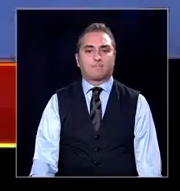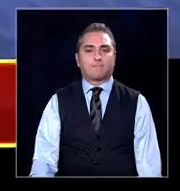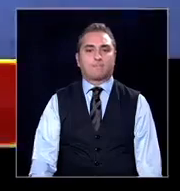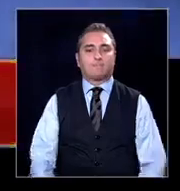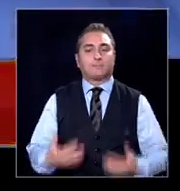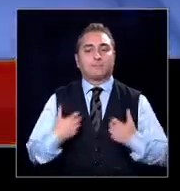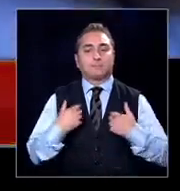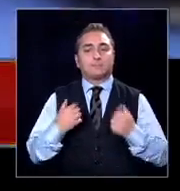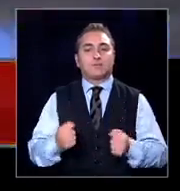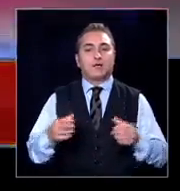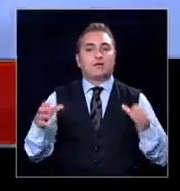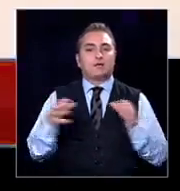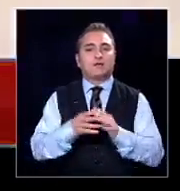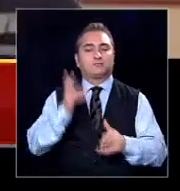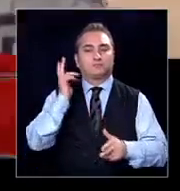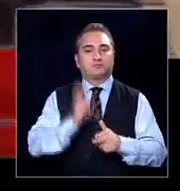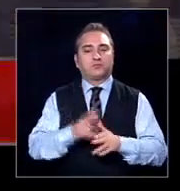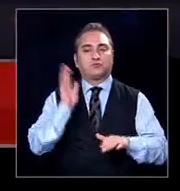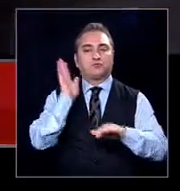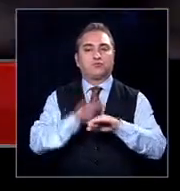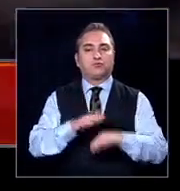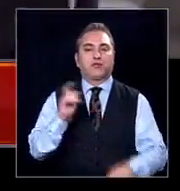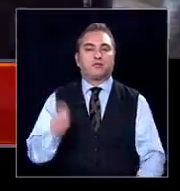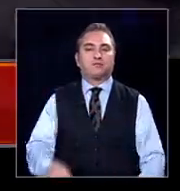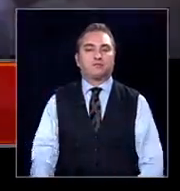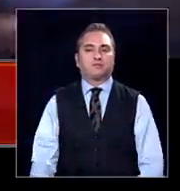Sağlık ekipleri hemen müdahale etti.